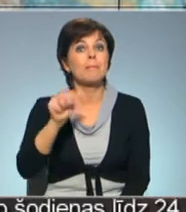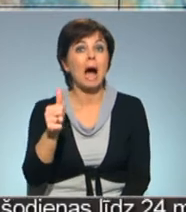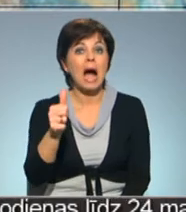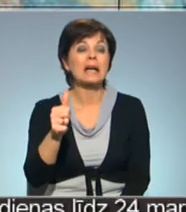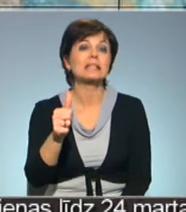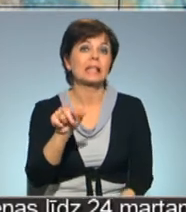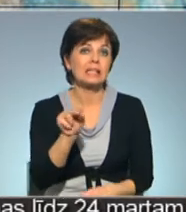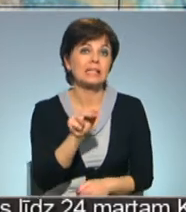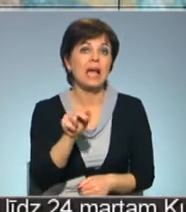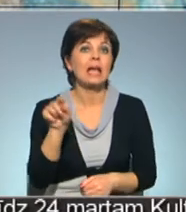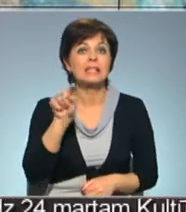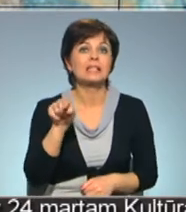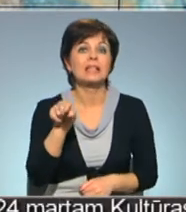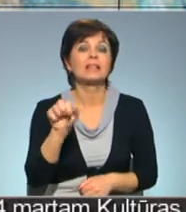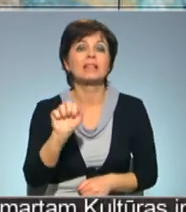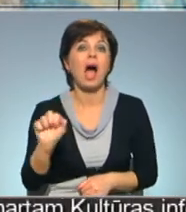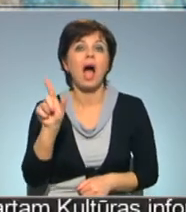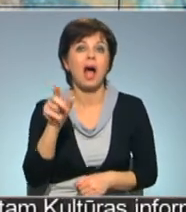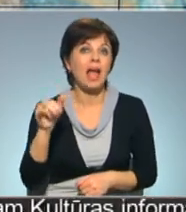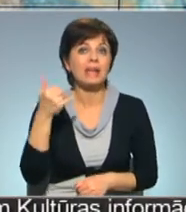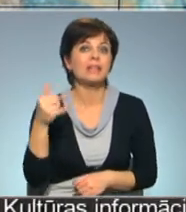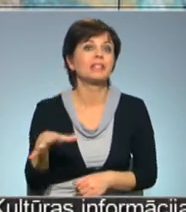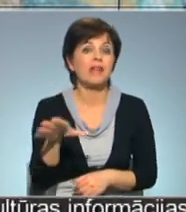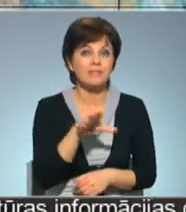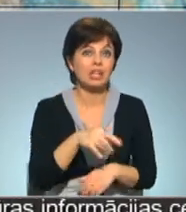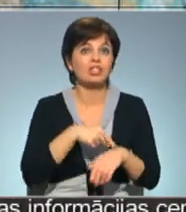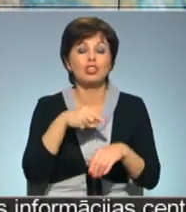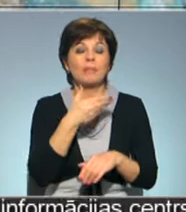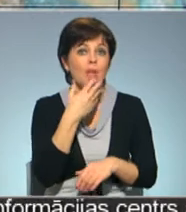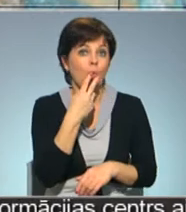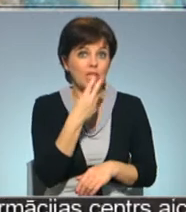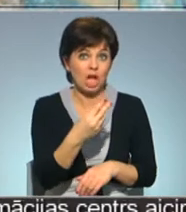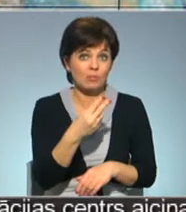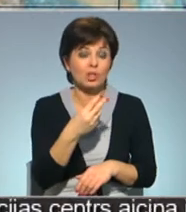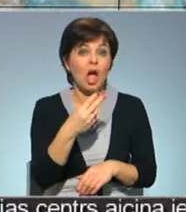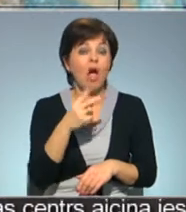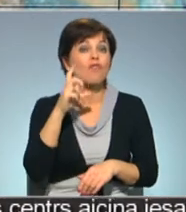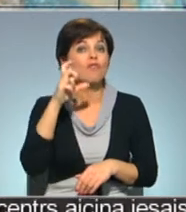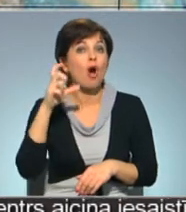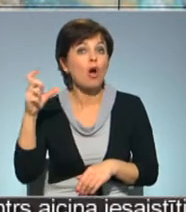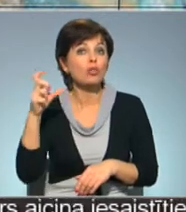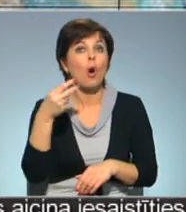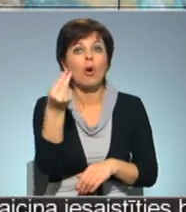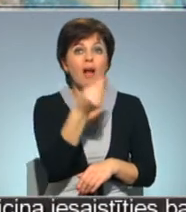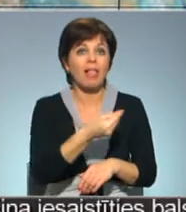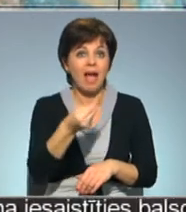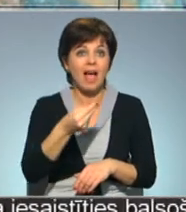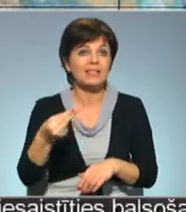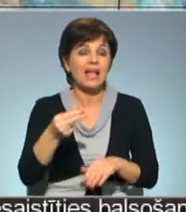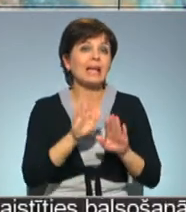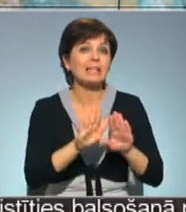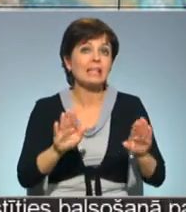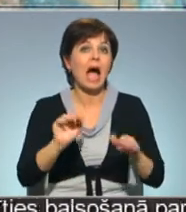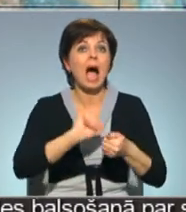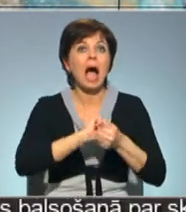Māksliniecei un dizainerei Sabīnai Stālei interesē viss, kas šķietami nav ieraugāms. Fotoglezna izstādes Akmens galaktika iedvesmas avots